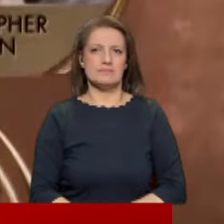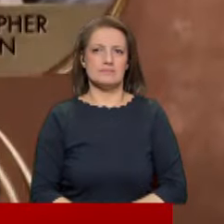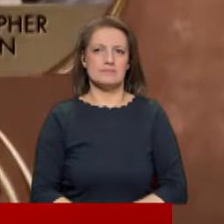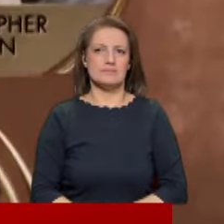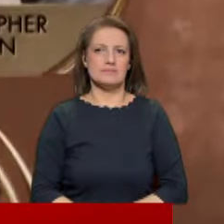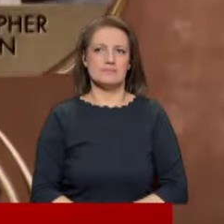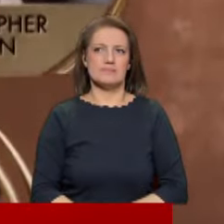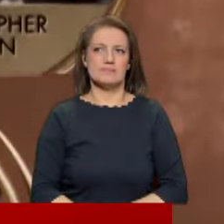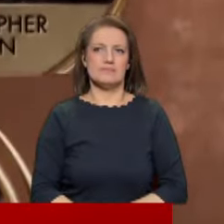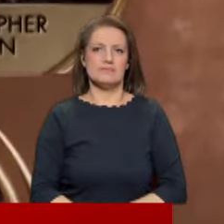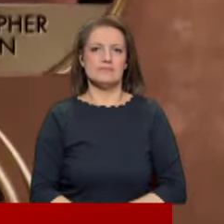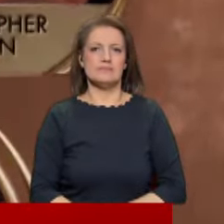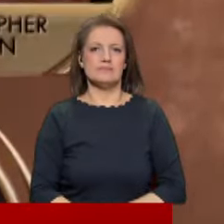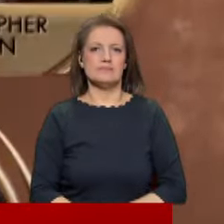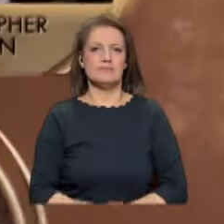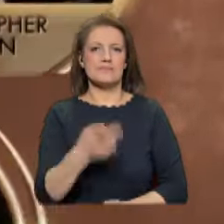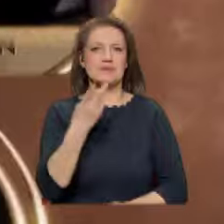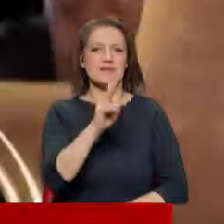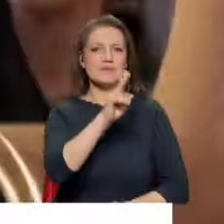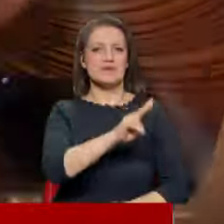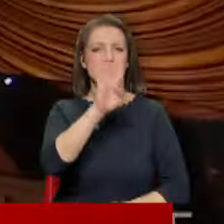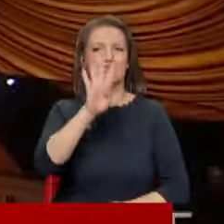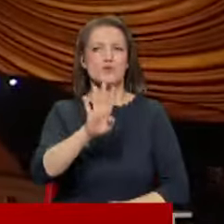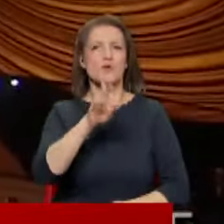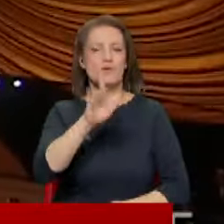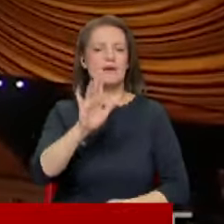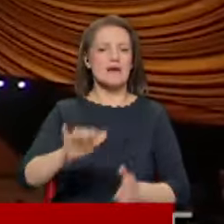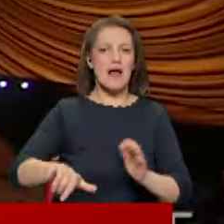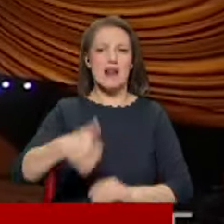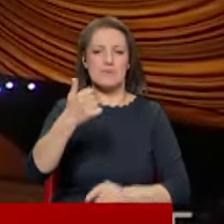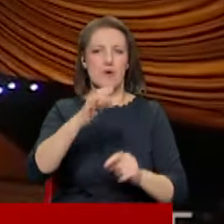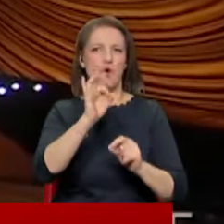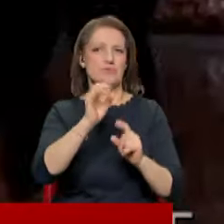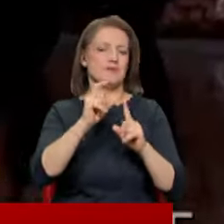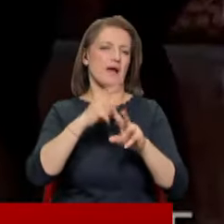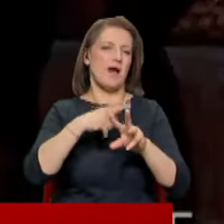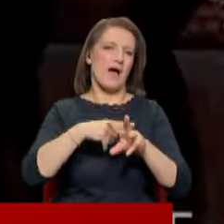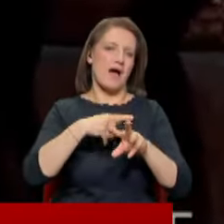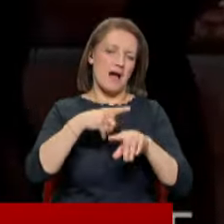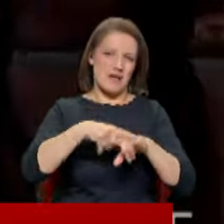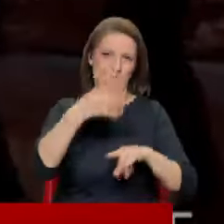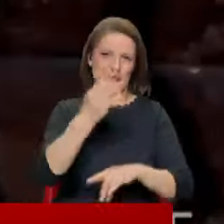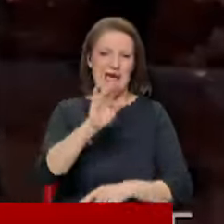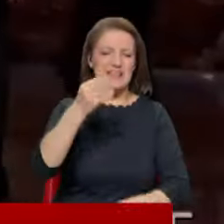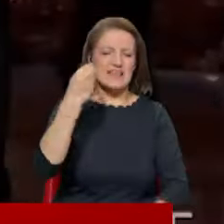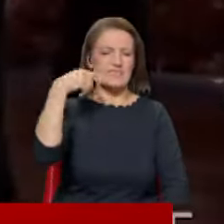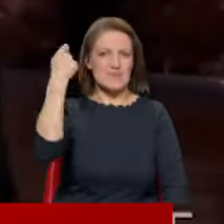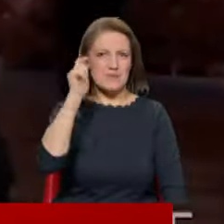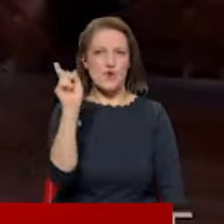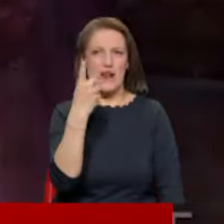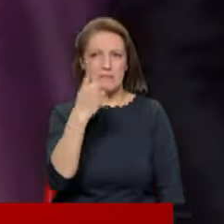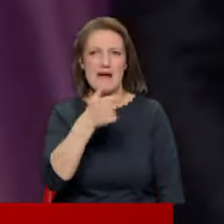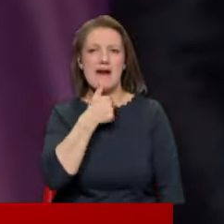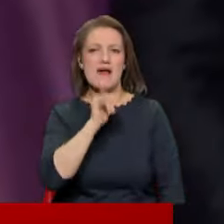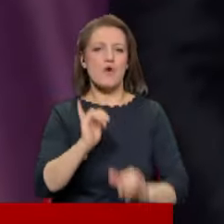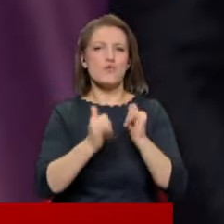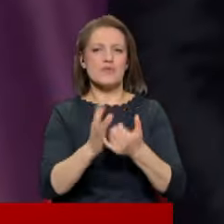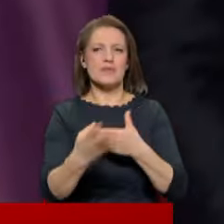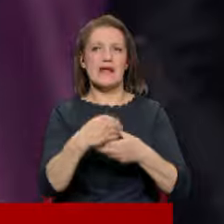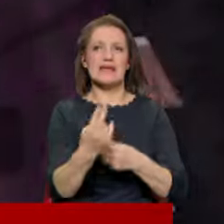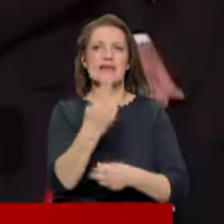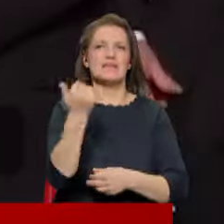Christopher Nolan Oppenheimer. 2024 Oscar'larının galibi Oppenheimer oldu. Oppenheimer en iyi film, yönetmen ve erkek oyuncu dahil